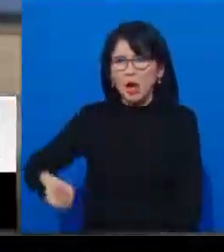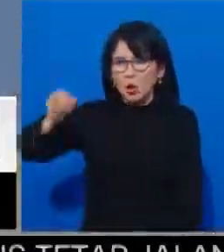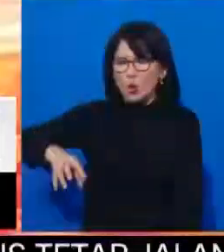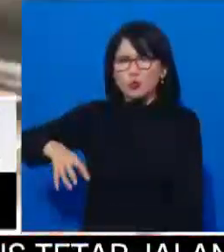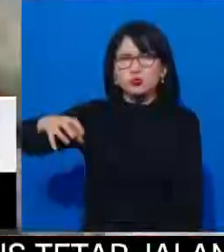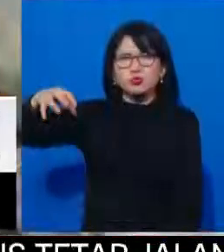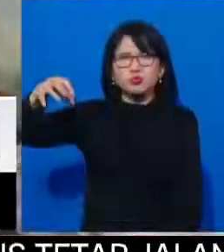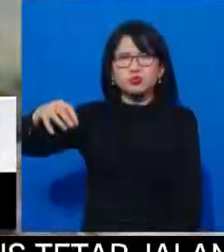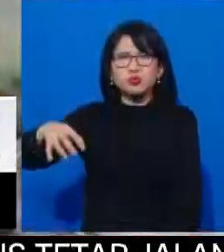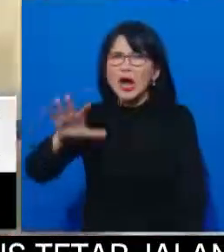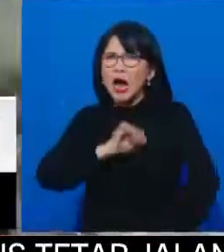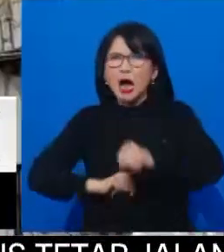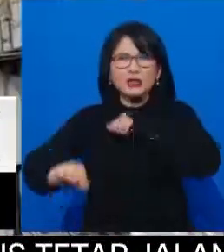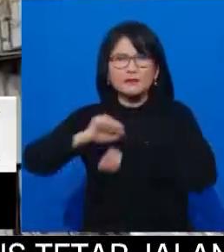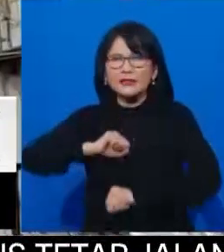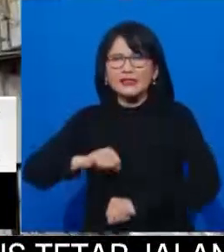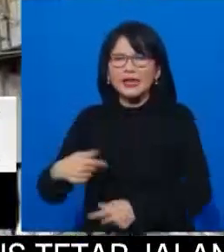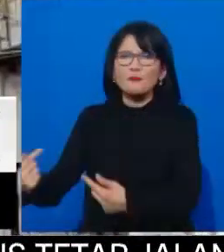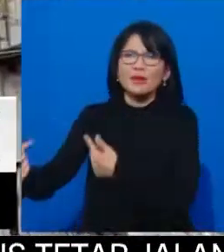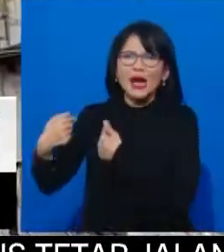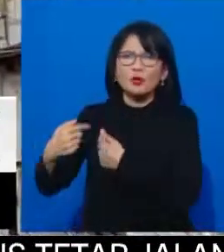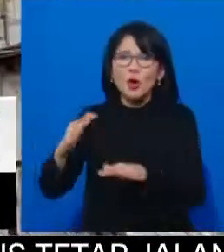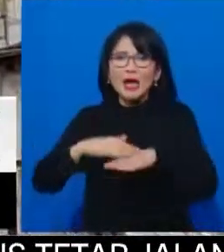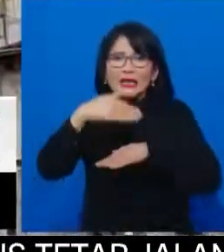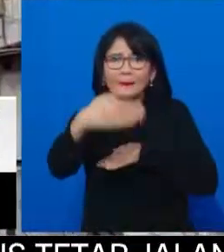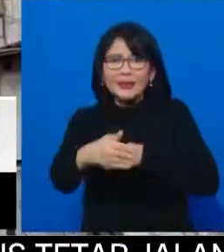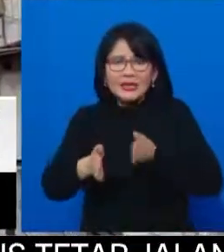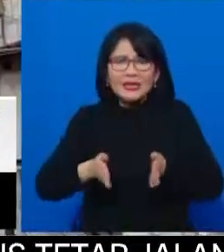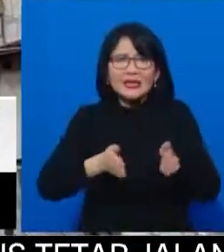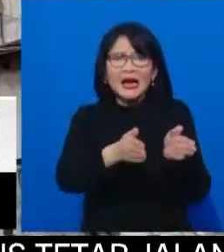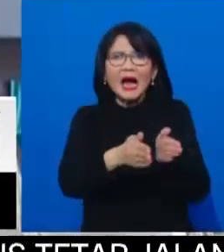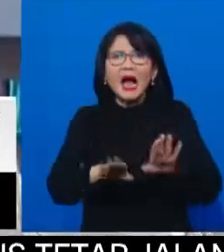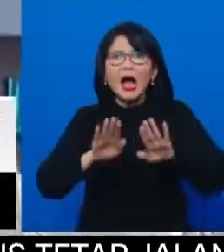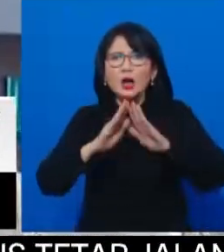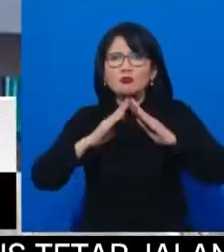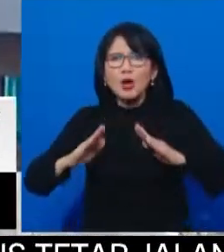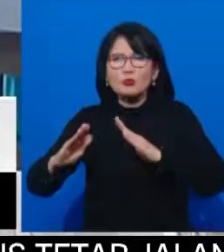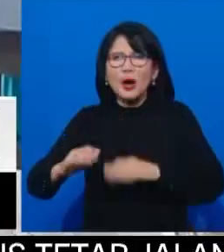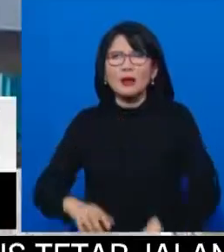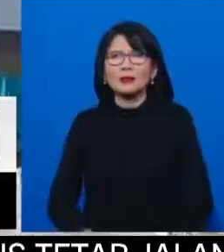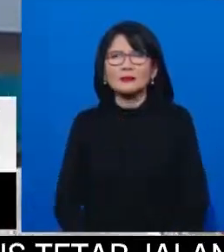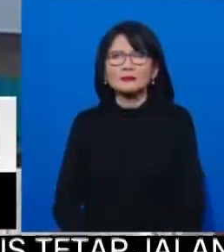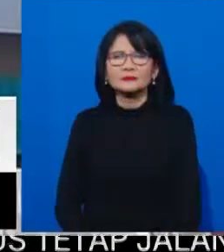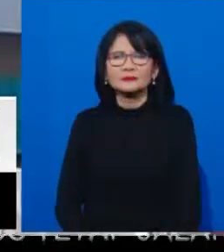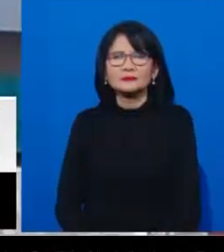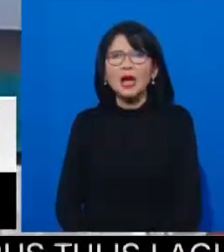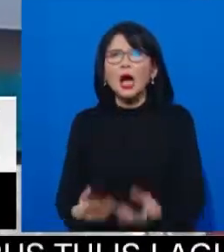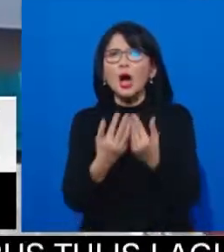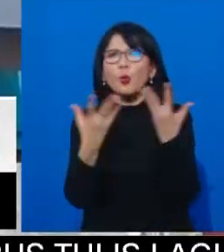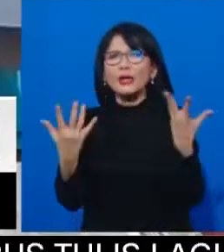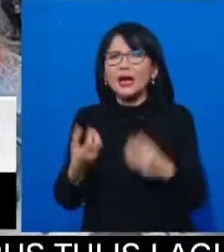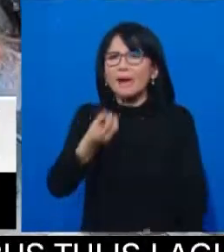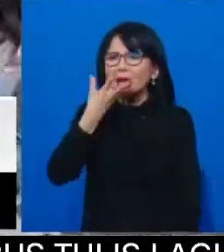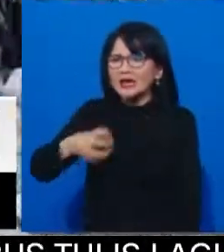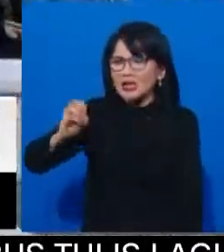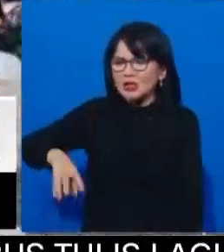mengganggu aktivitas warga karena tepat berada di depan gang permukiman RT 06 RW 15. Menurut warga, tumpukan sampah